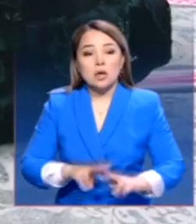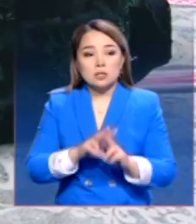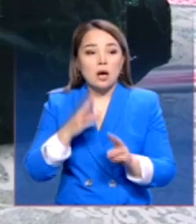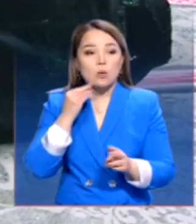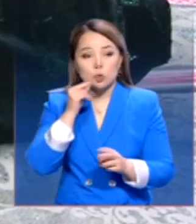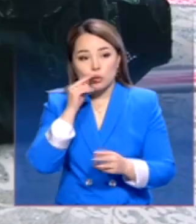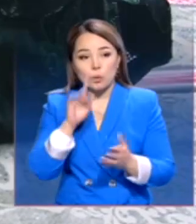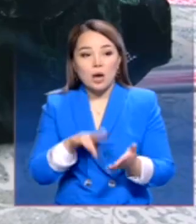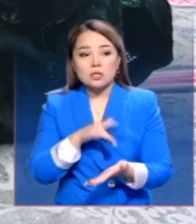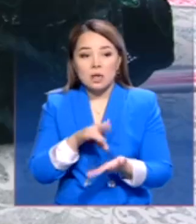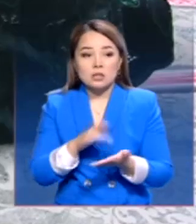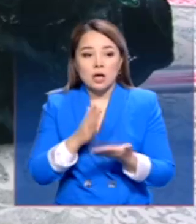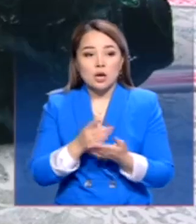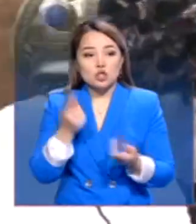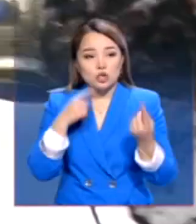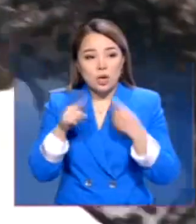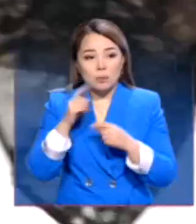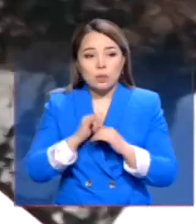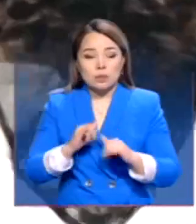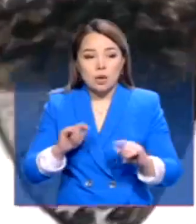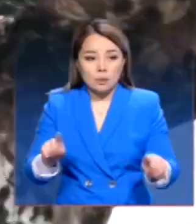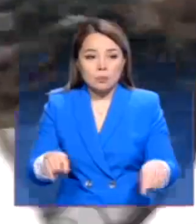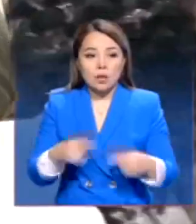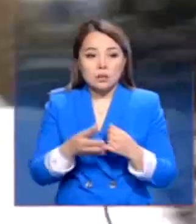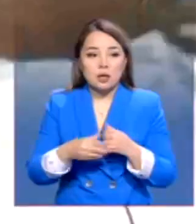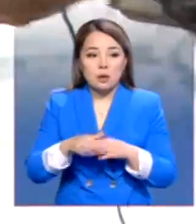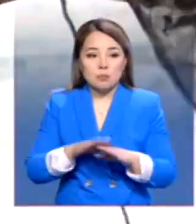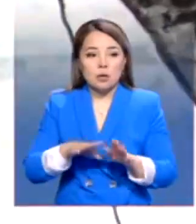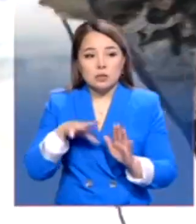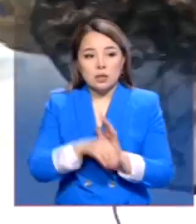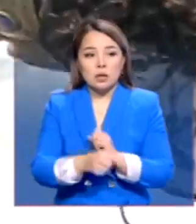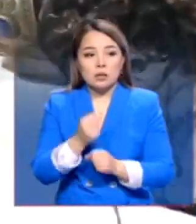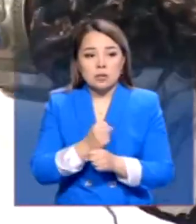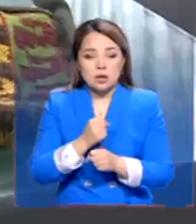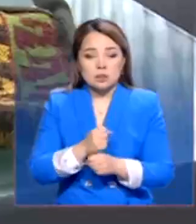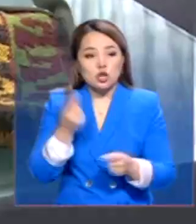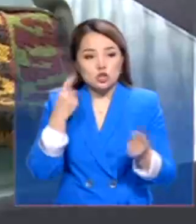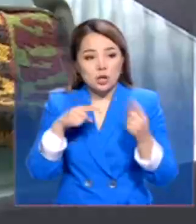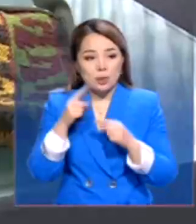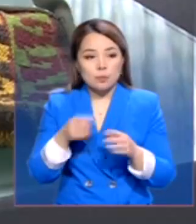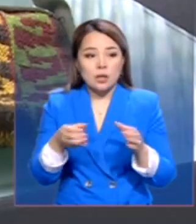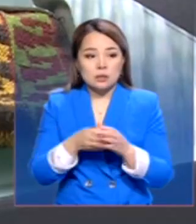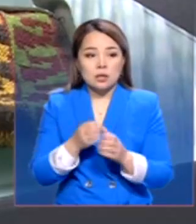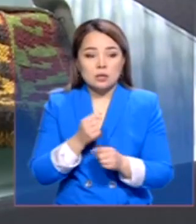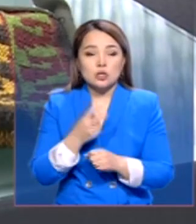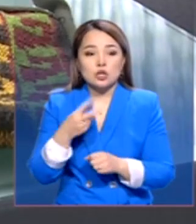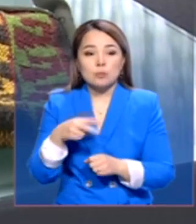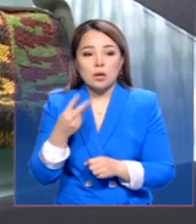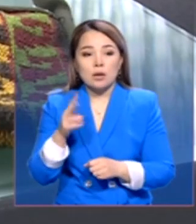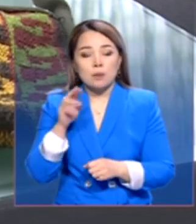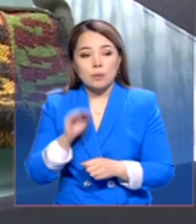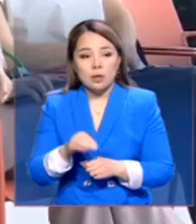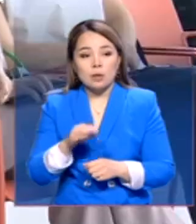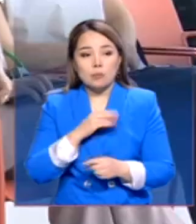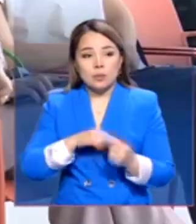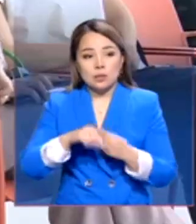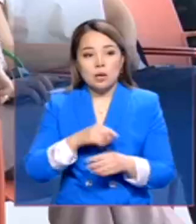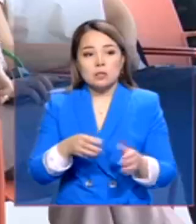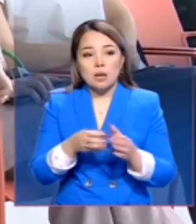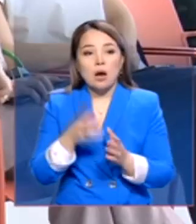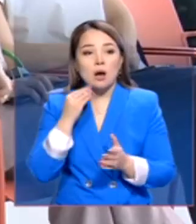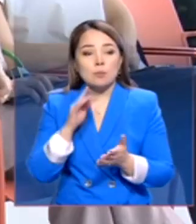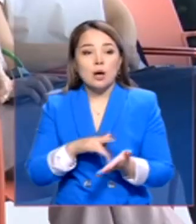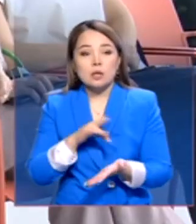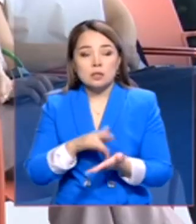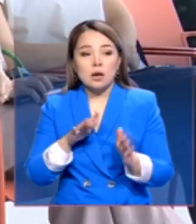және Шымкент қалалары шығармашылықты дамытуға ыңғайлы аймақтар тізімінде. Бірақ шығармашылық салаға жататын 22 мың кәсіпкерлік субъектісі тіркелген